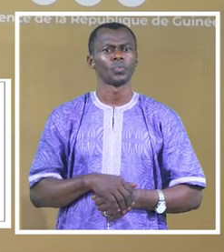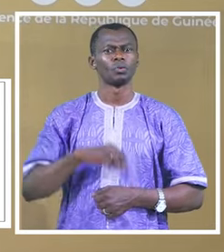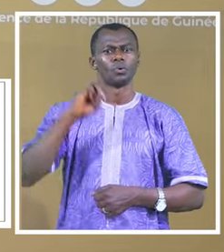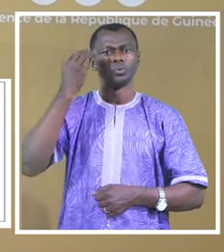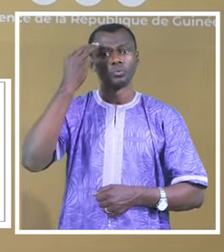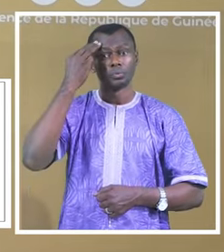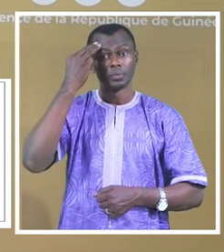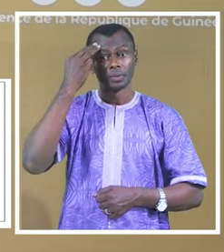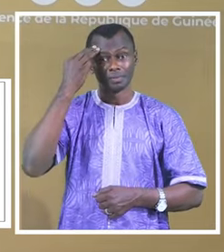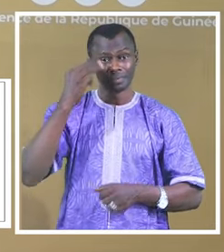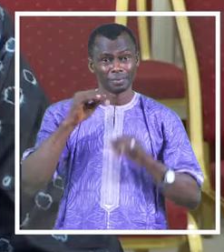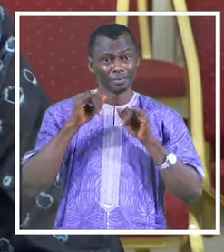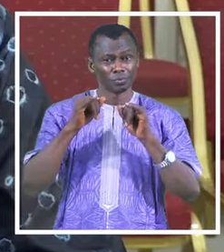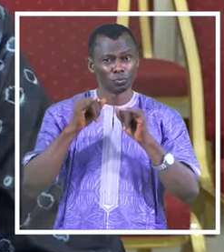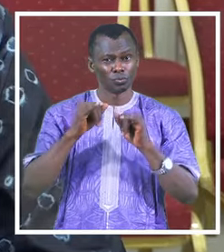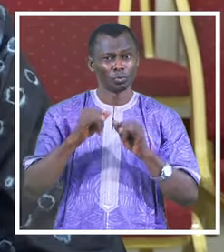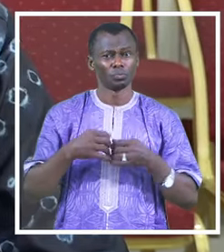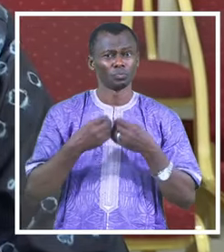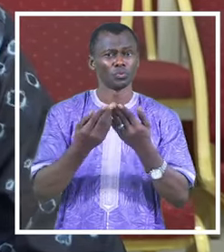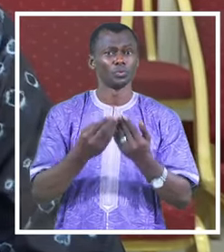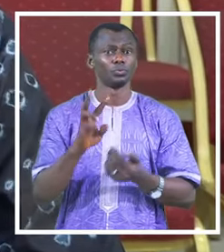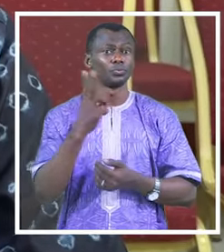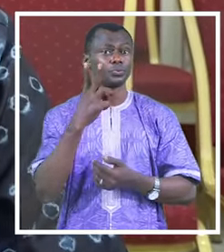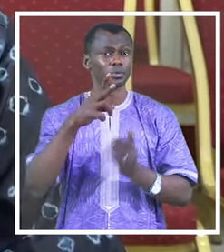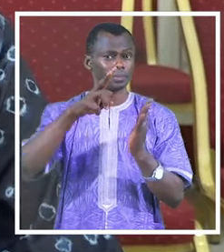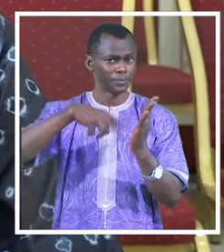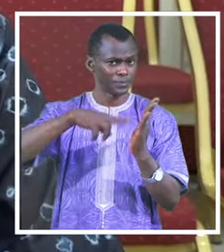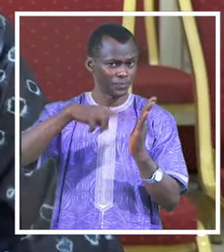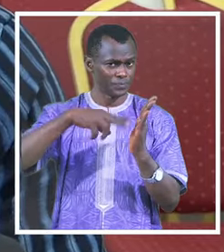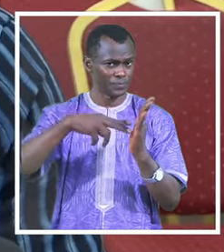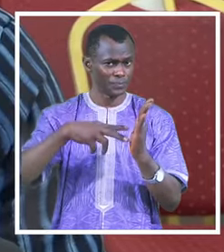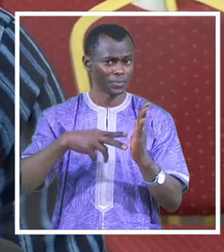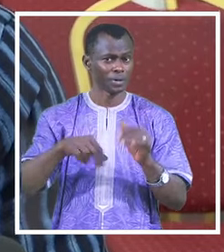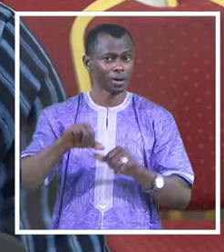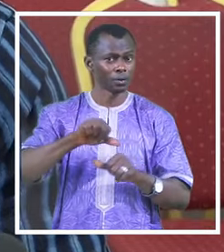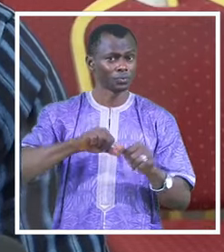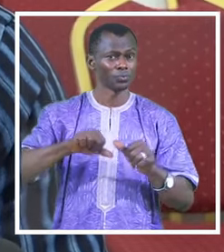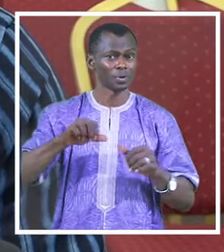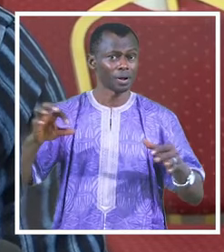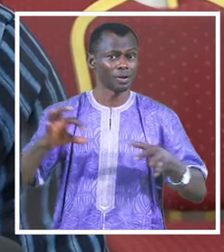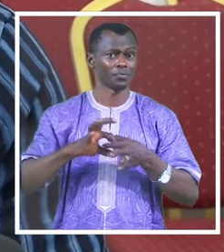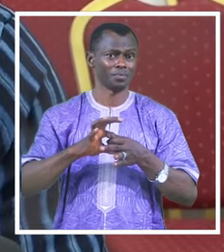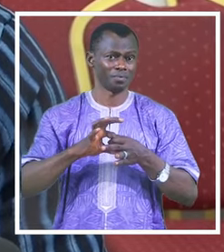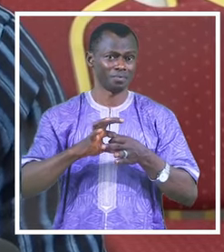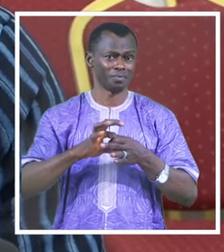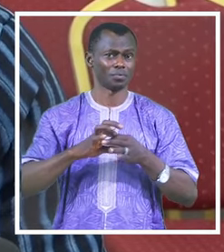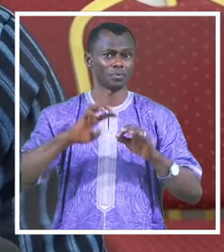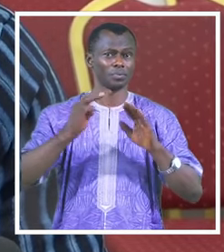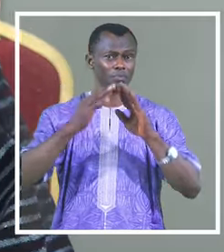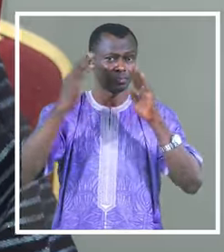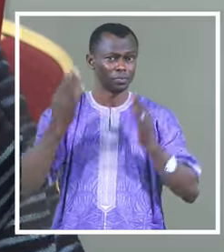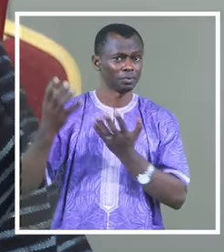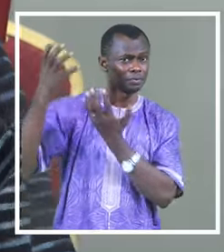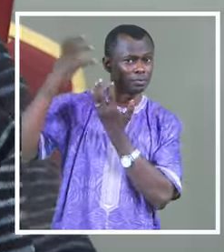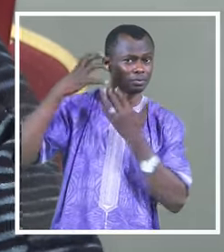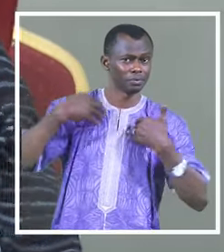seconde lecture en associant les départements en charge de la santé, des mines, de l'emploi, du commerce